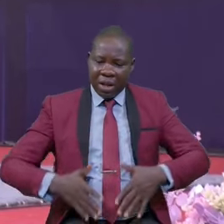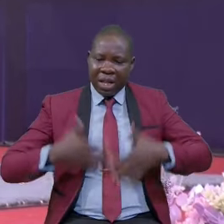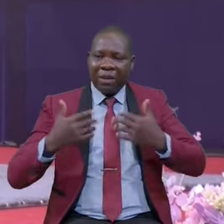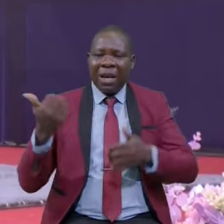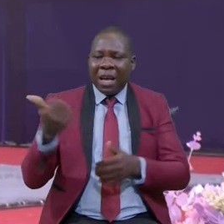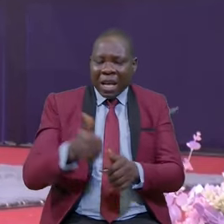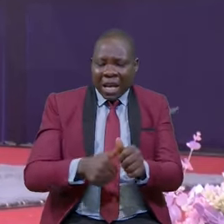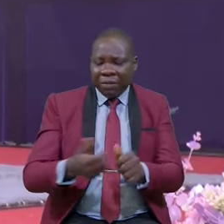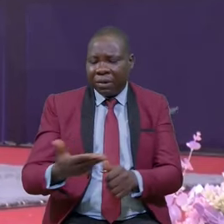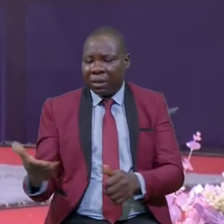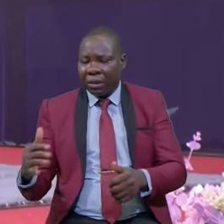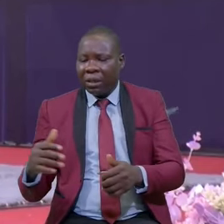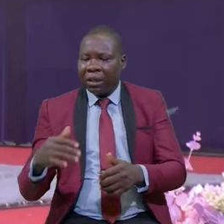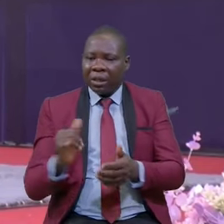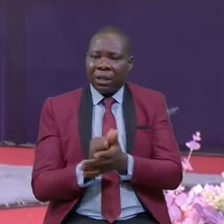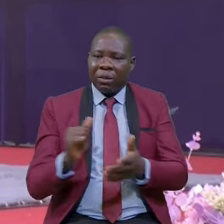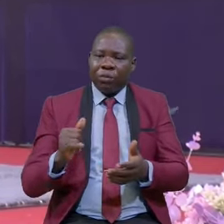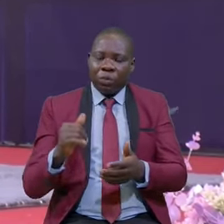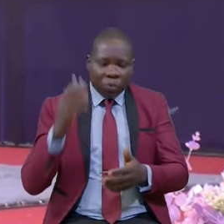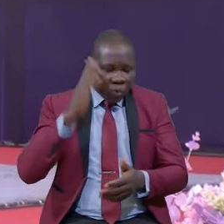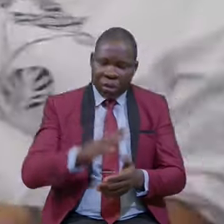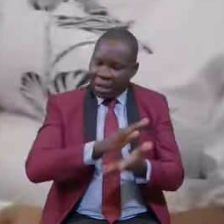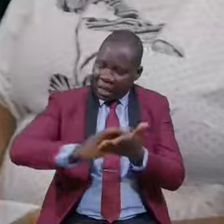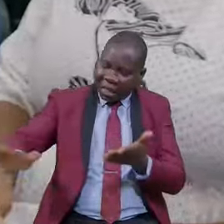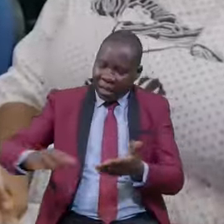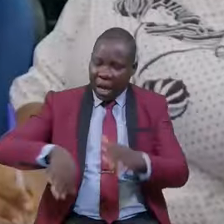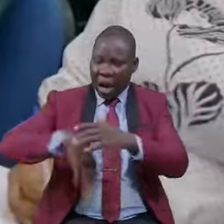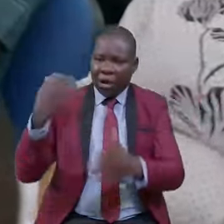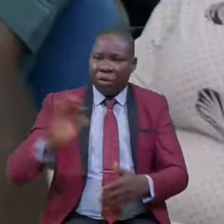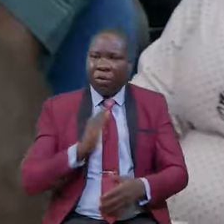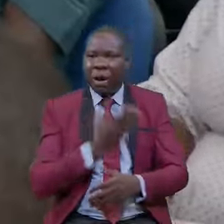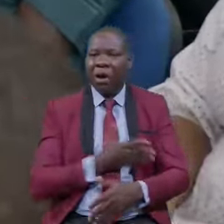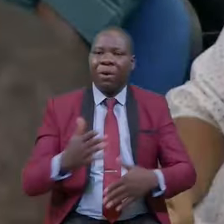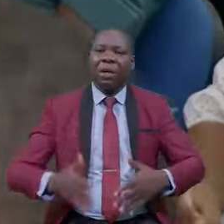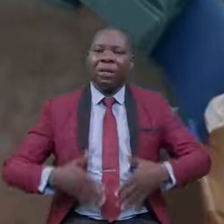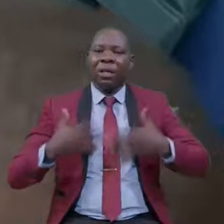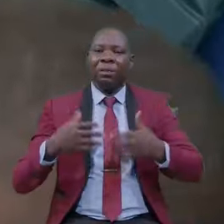Voilà pourquoi, ce matin, je t'accueille. Aquaba.